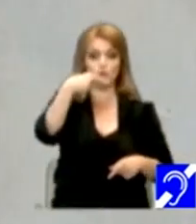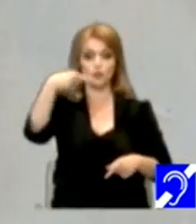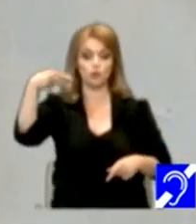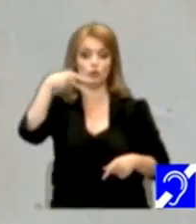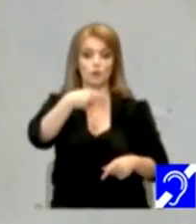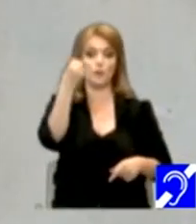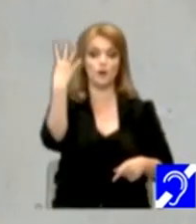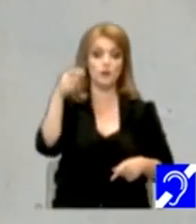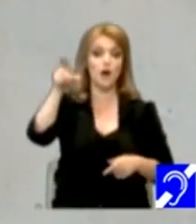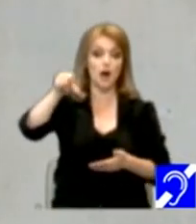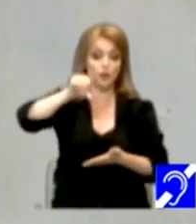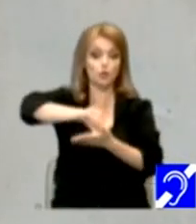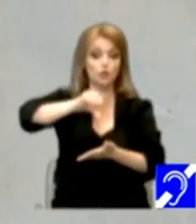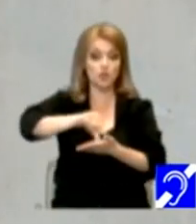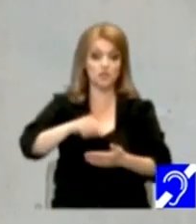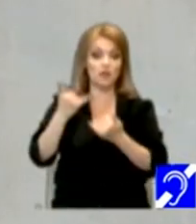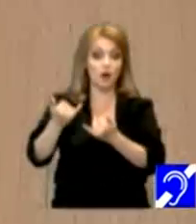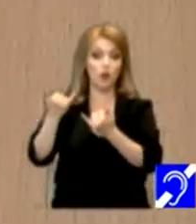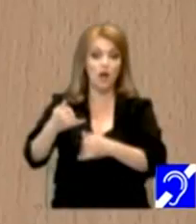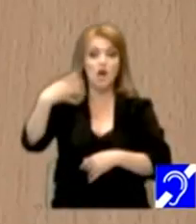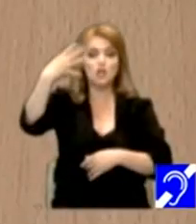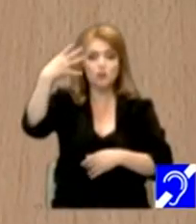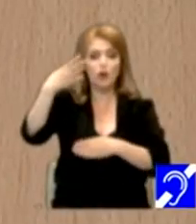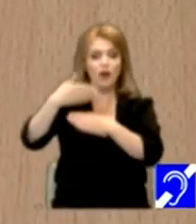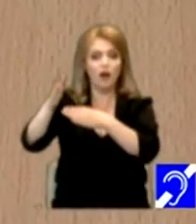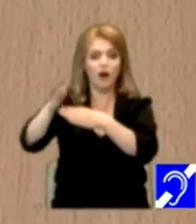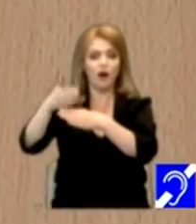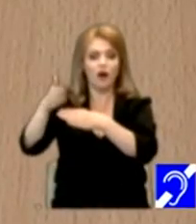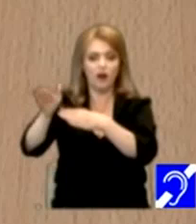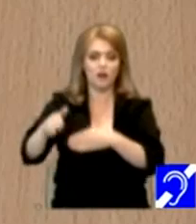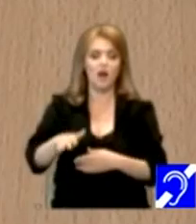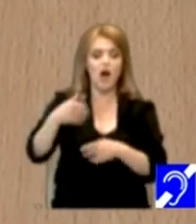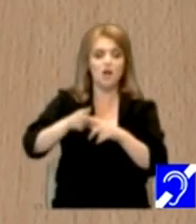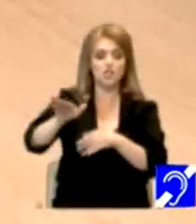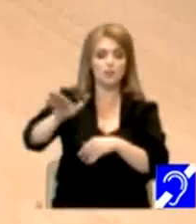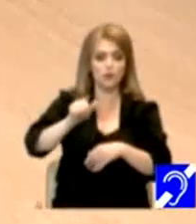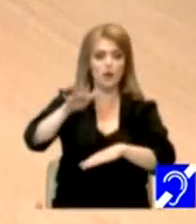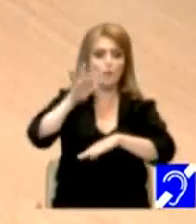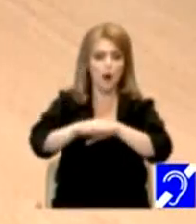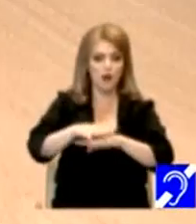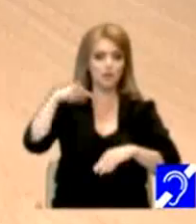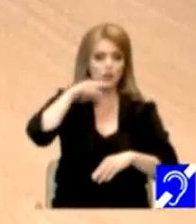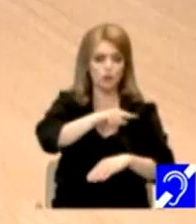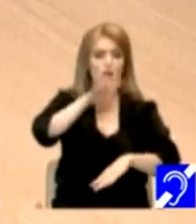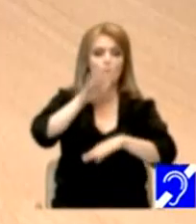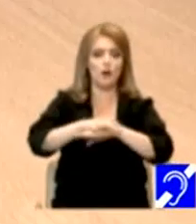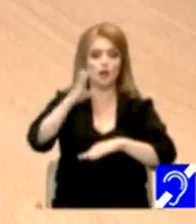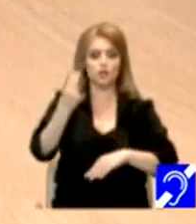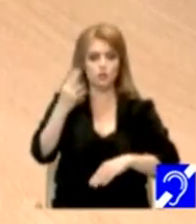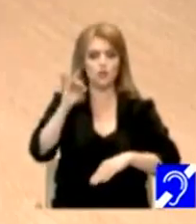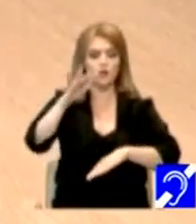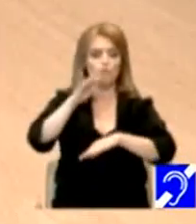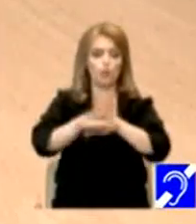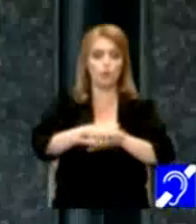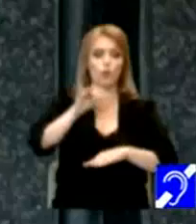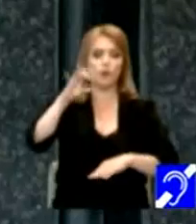2011-2014 au participat la acordarea peste 40 de credite bancare neperformante. Împrumuturile de la Banca de Economii, Banca Socială și Unibank